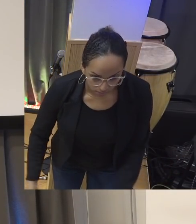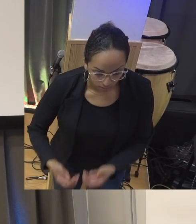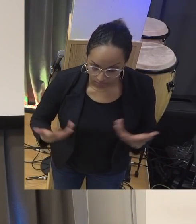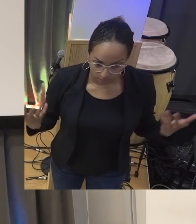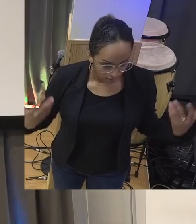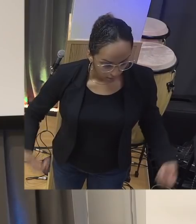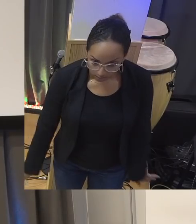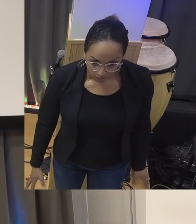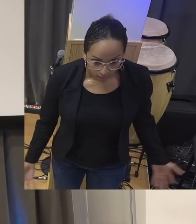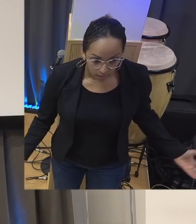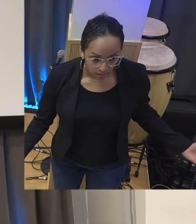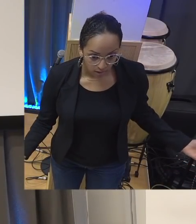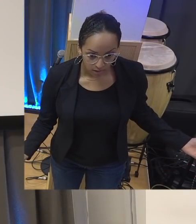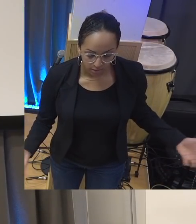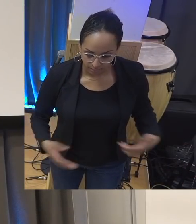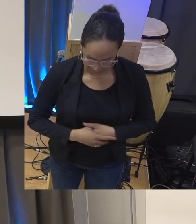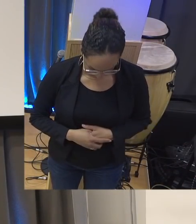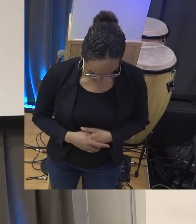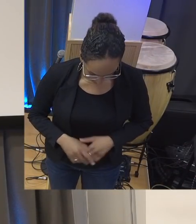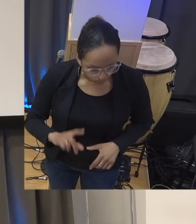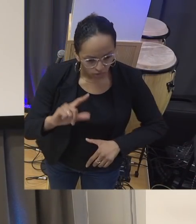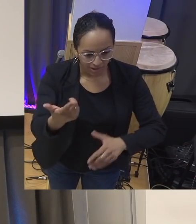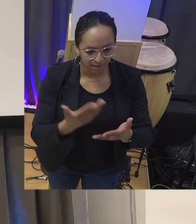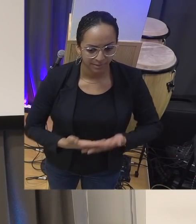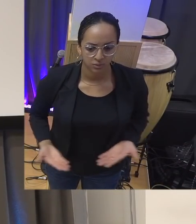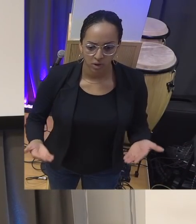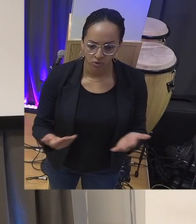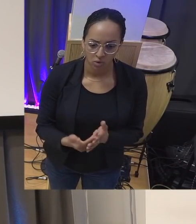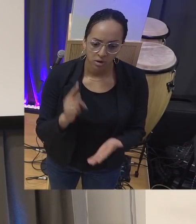Dernièrement, au Nigeria, grande convention pastorale.